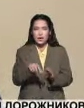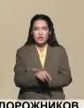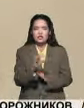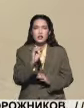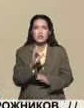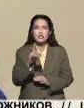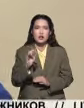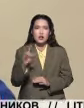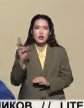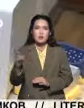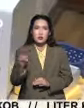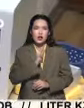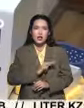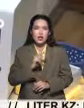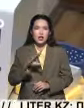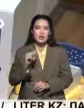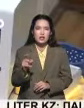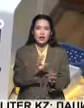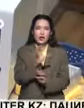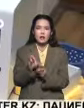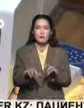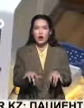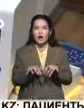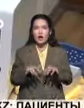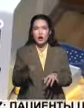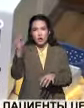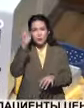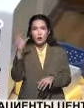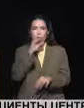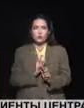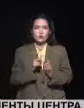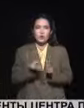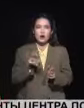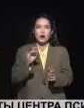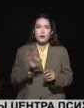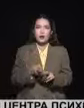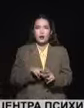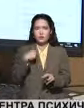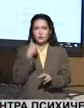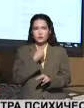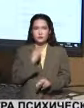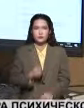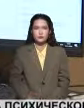– Берекпол Исхан. Он работает техником по обслуживанию компьютеров. Парень устроился сюда в марте этого года.